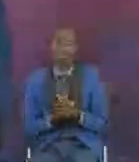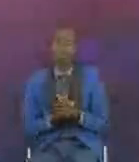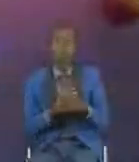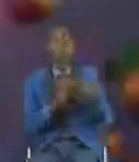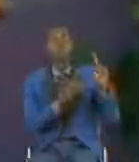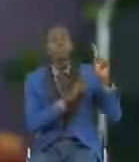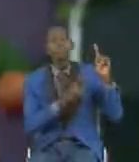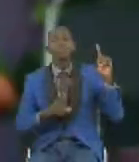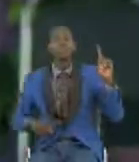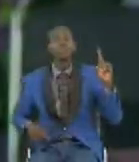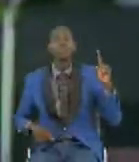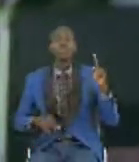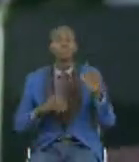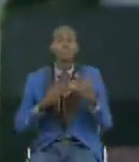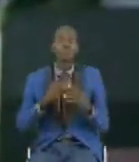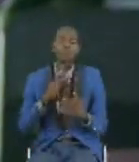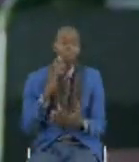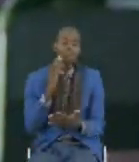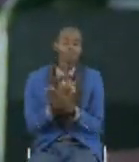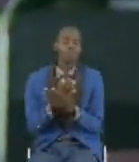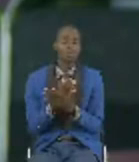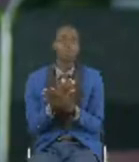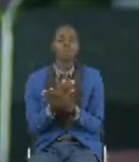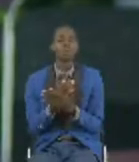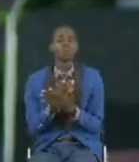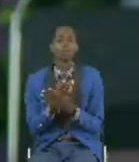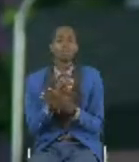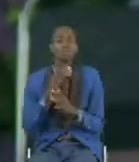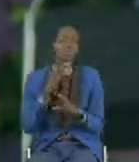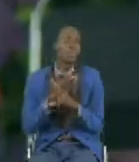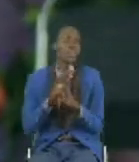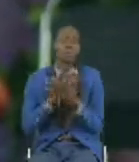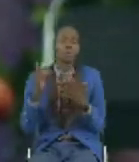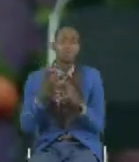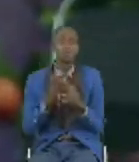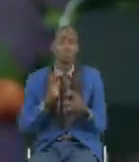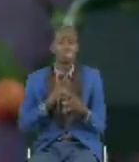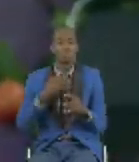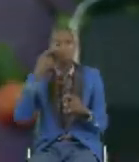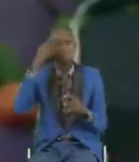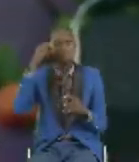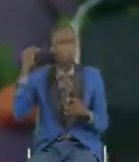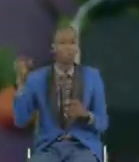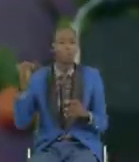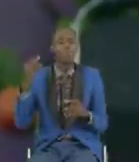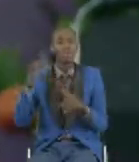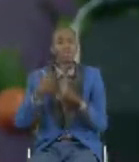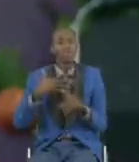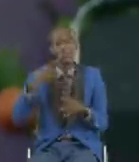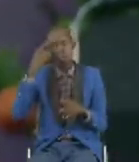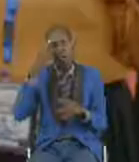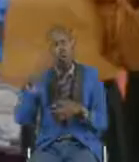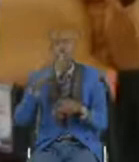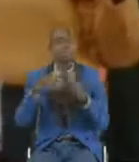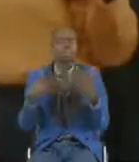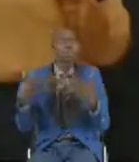Seigneur, bloque de notre mémoire, de notre pensée, toutes les choses du passé qui